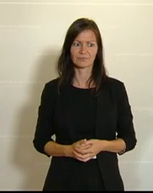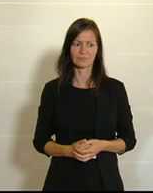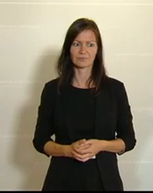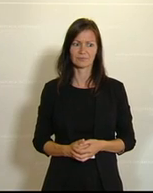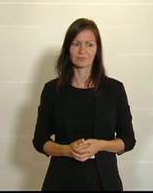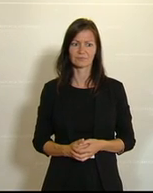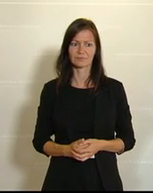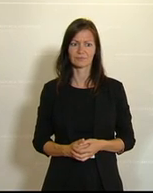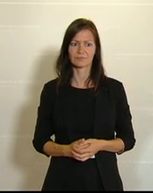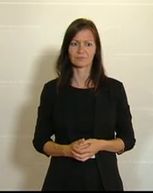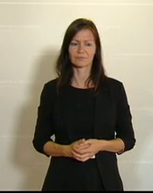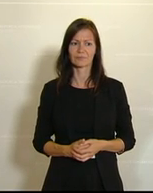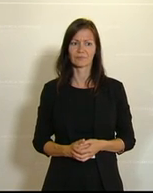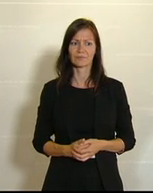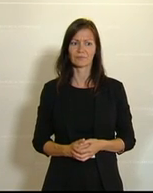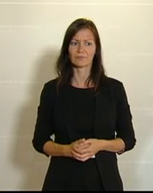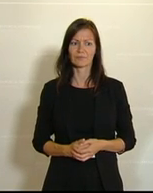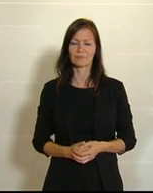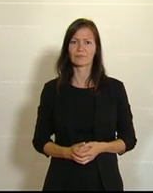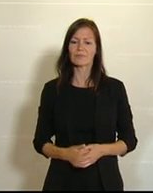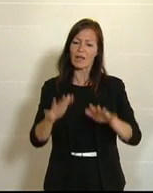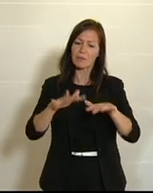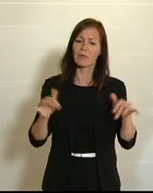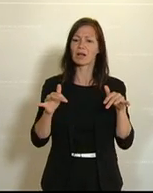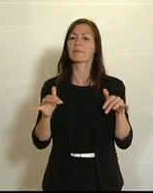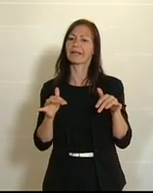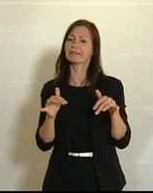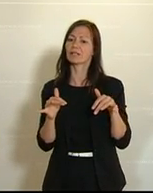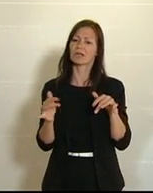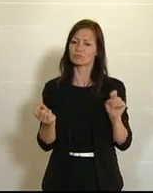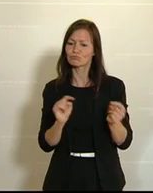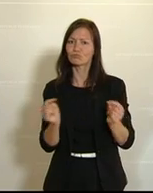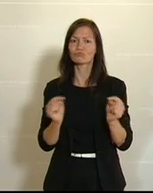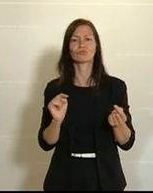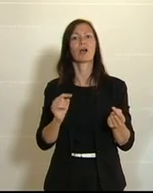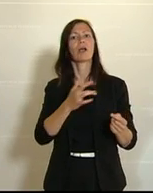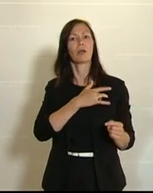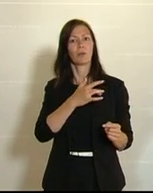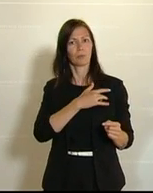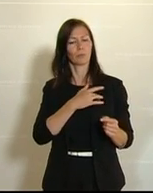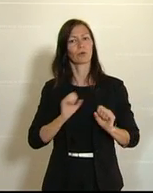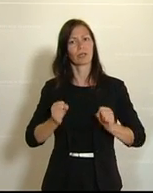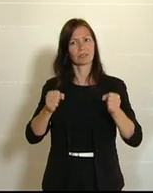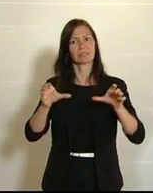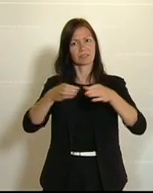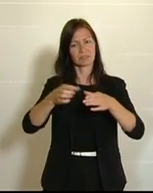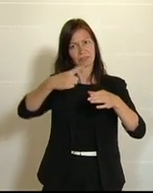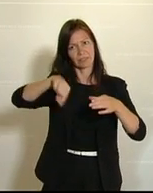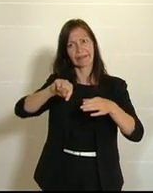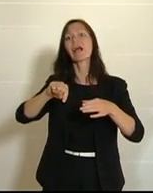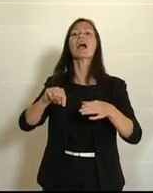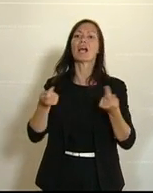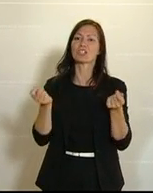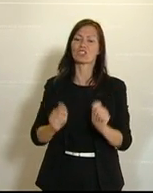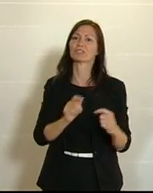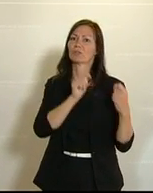Unsere parlamentarische Auseinandersetzung mit der Bürgerinitiative wurde in einen Entschließungsantrag gegossen. Auch dank an Kollegin